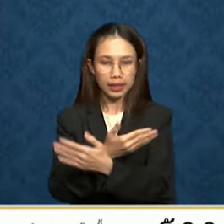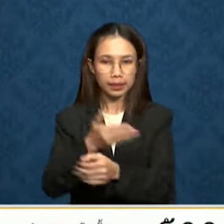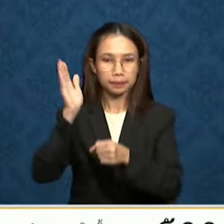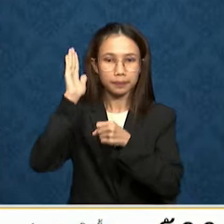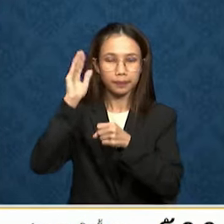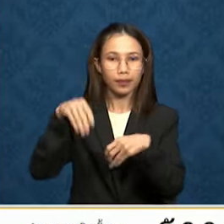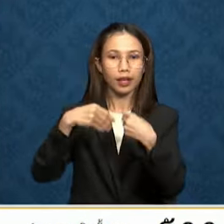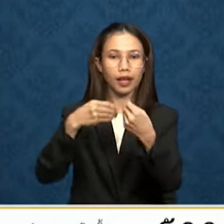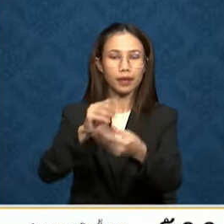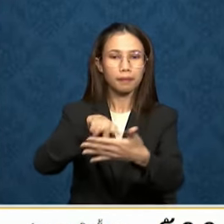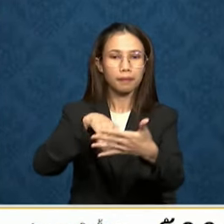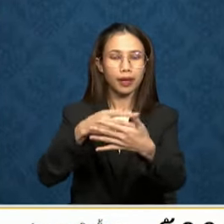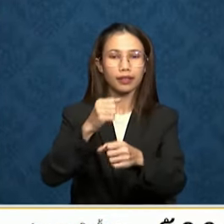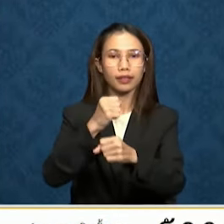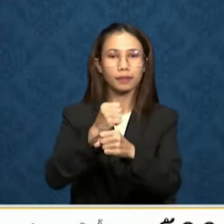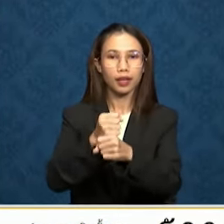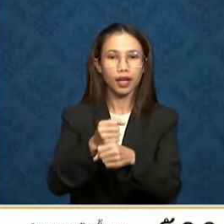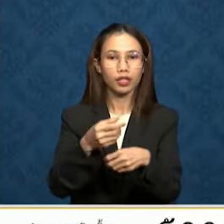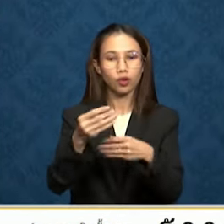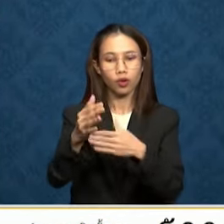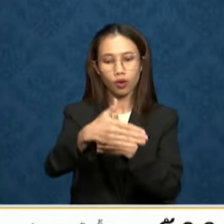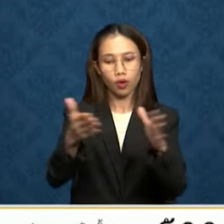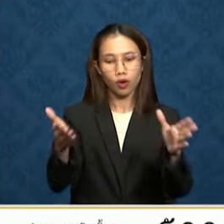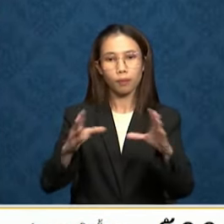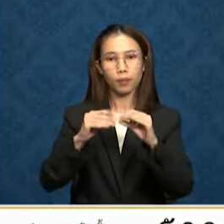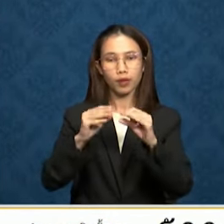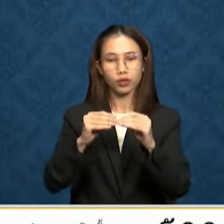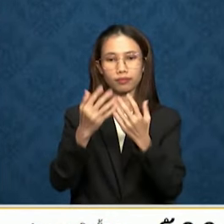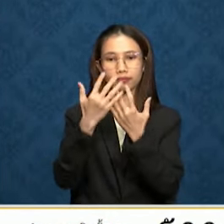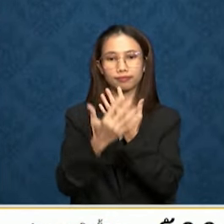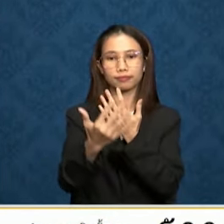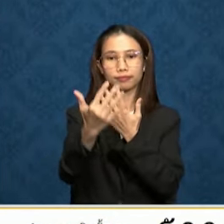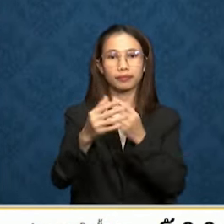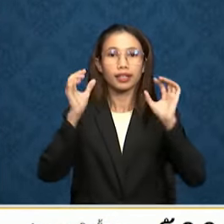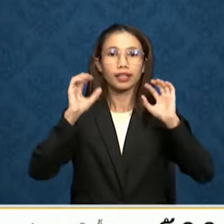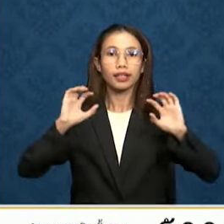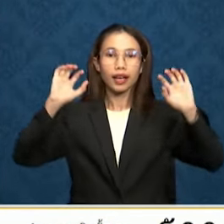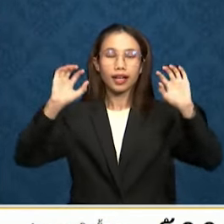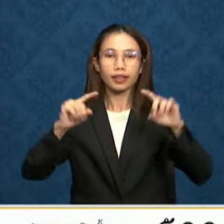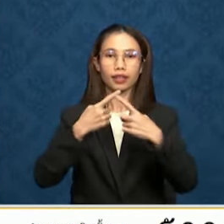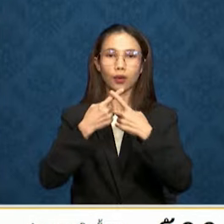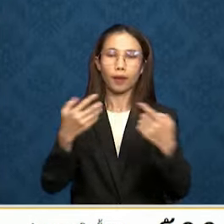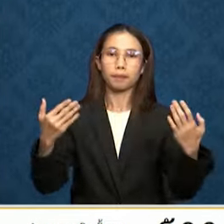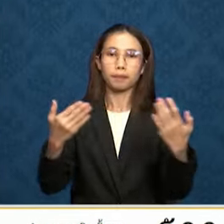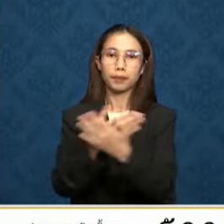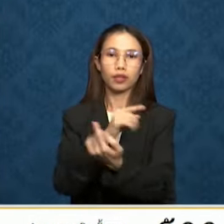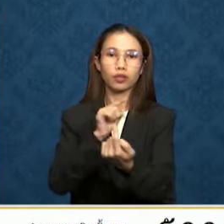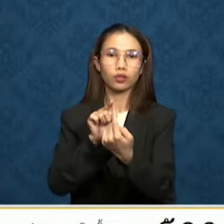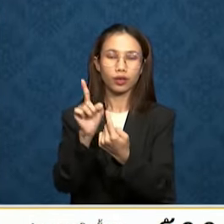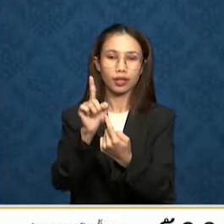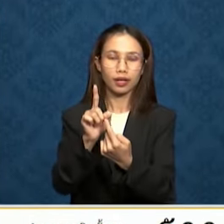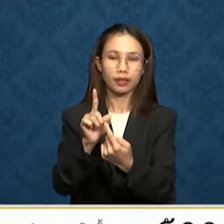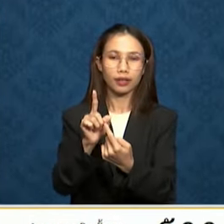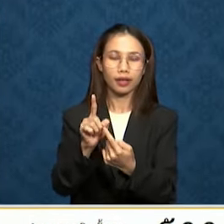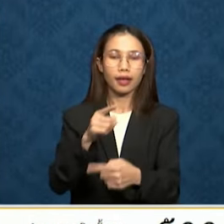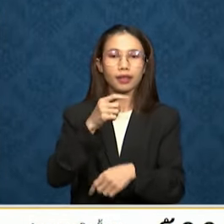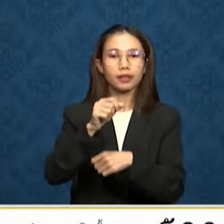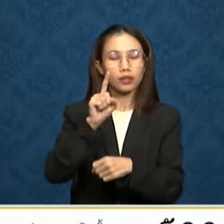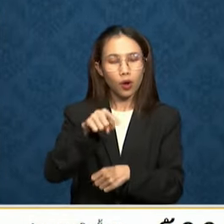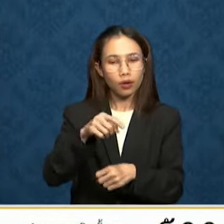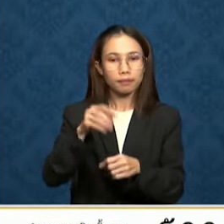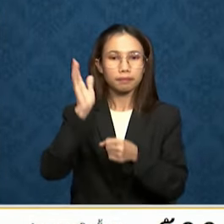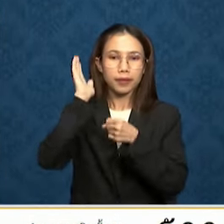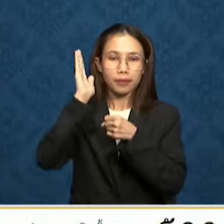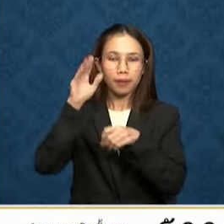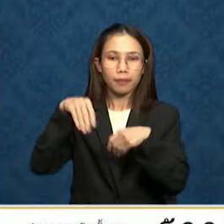เกิดขึ้นในห้องประชุมนะคะต่อหน้าข้าราชการเท่านั้นเนี่ยให้เป็นการแถลงมอบนโยบายประจำปีค่ะตอน